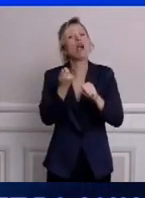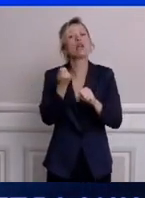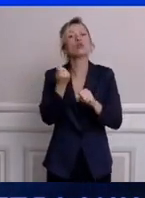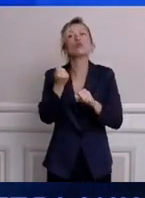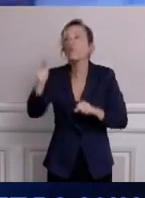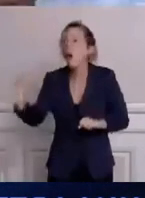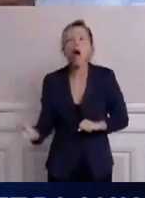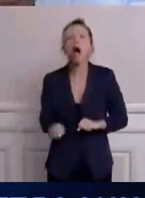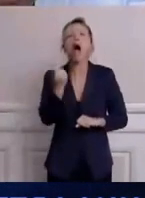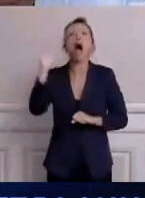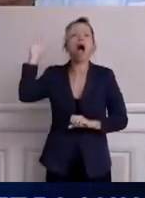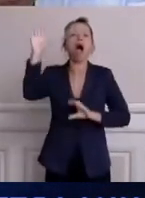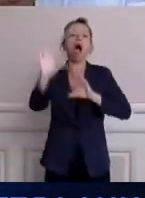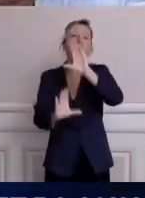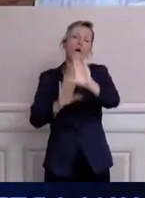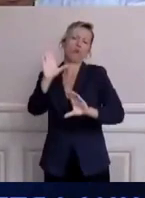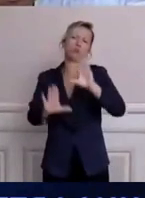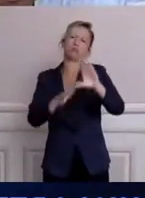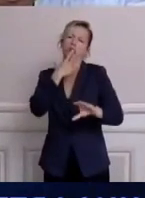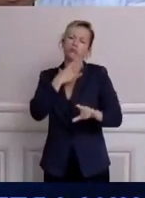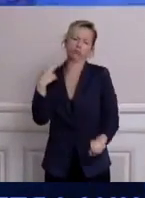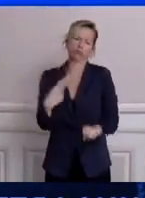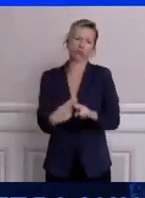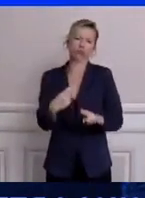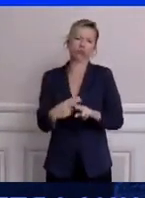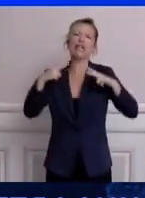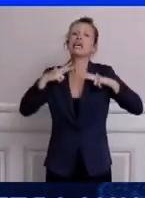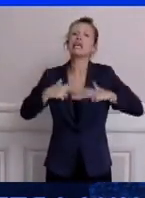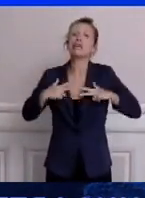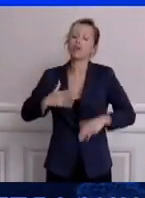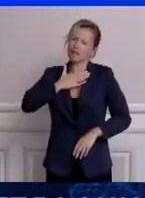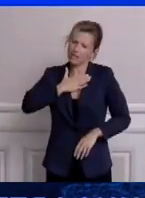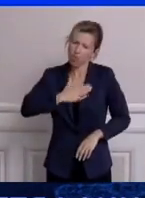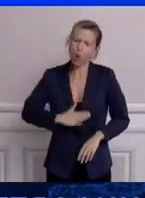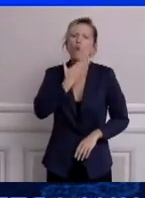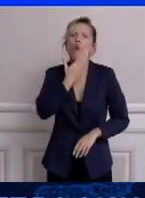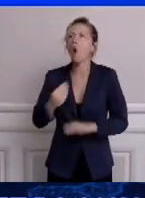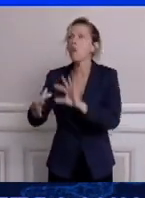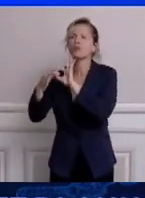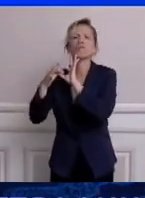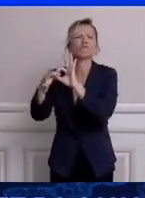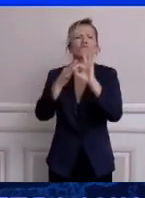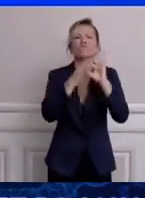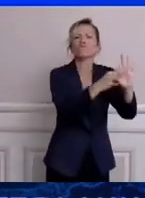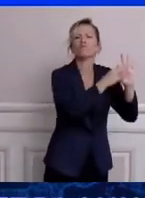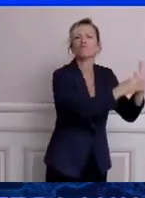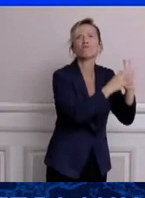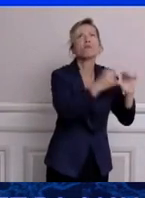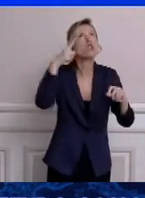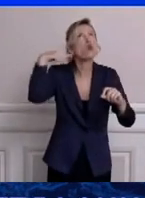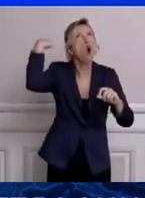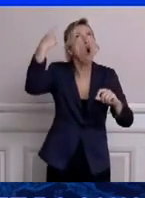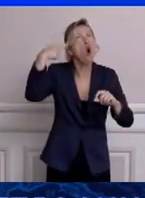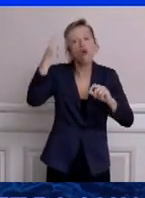υποστηρίξουν. Είναι πολύ σημαντικό λοιπόν για την κυβέρνησή μας να μπορούμε να έχουμε περιφερειάρχες οι οποίοι ενστερνίζονται